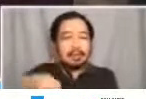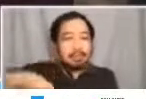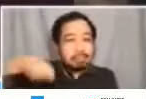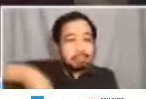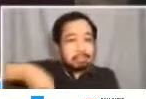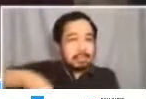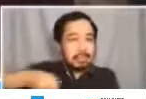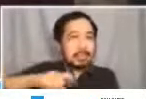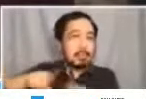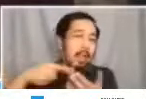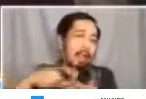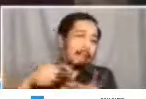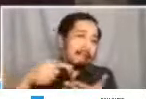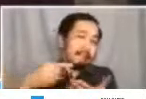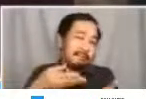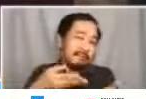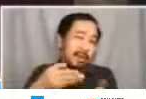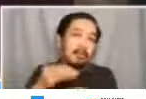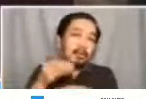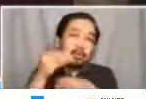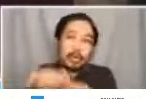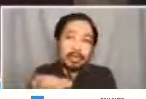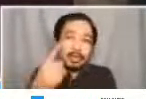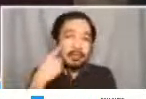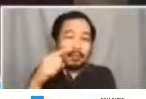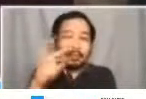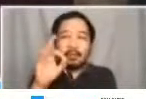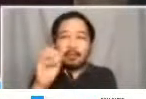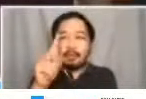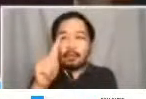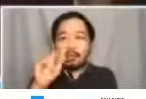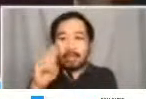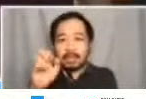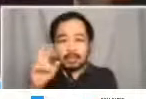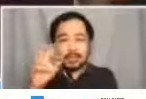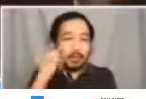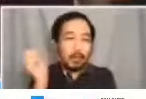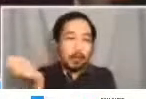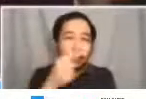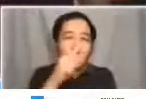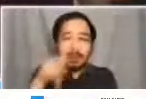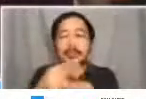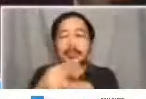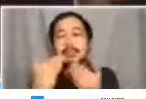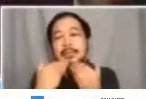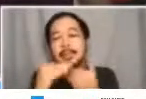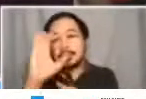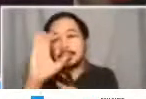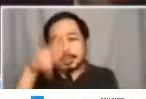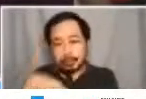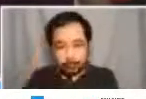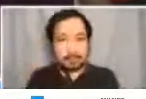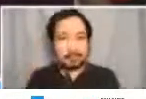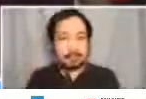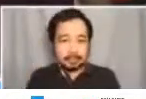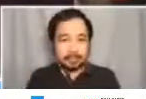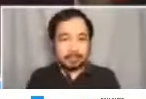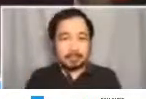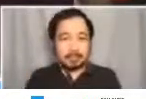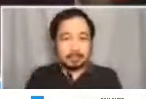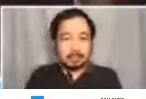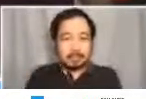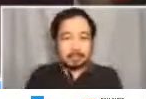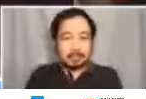Affairs Office, Rural Health Unit, Municipal Local Government Operations Office at ng PNP ay